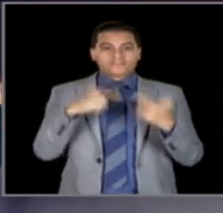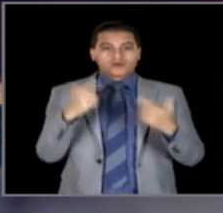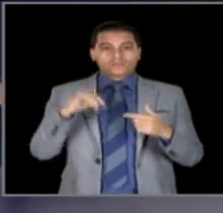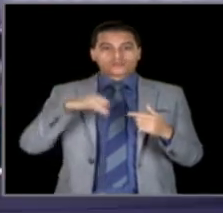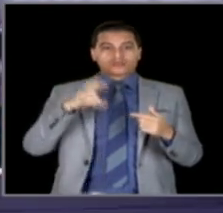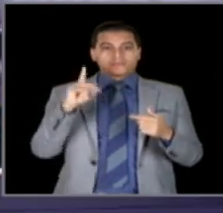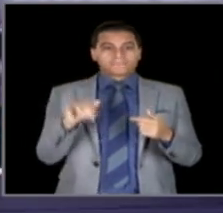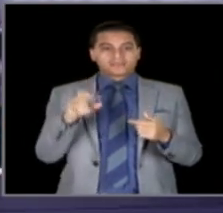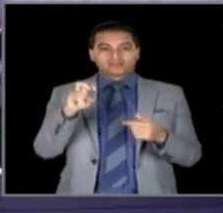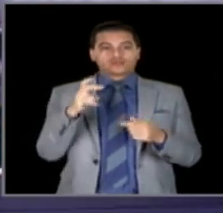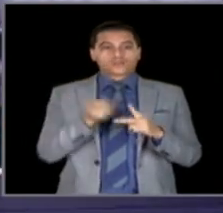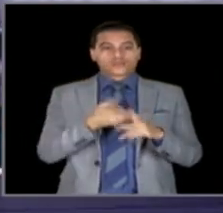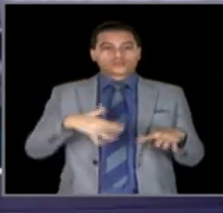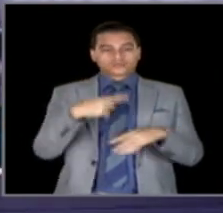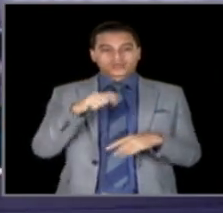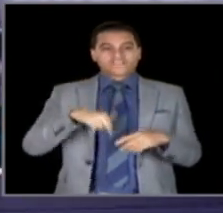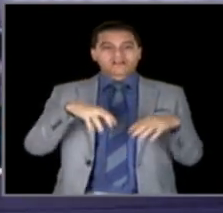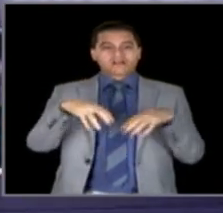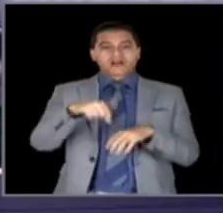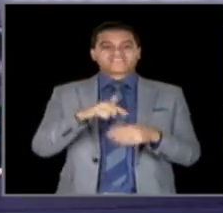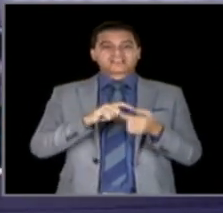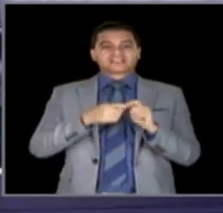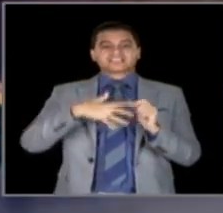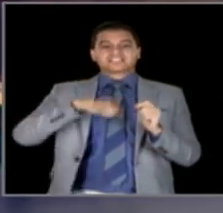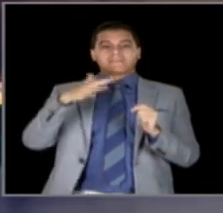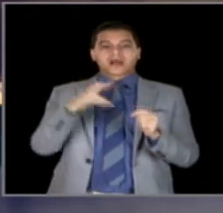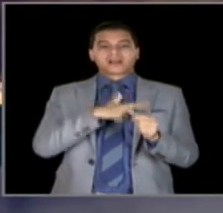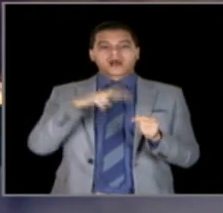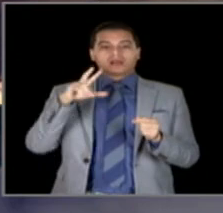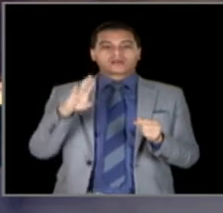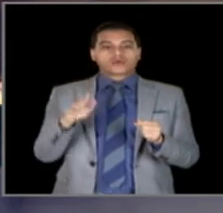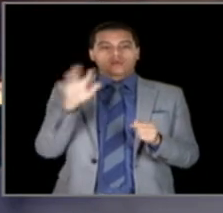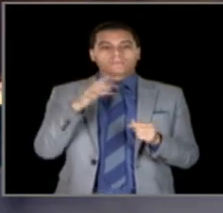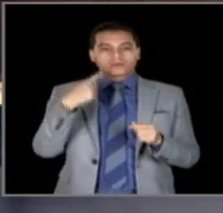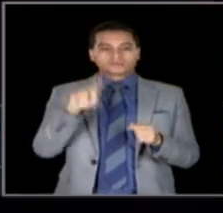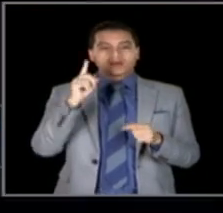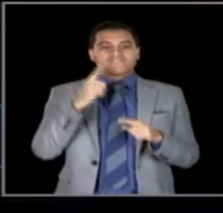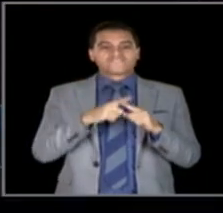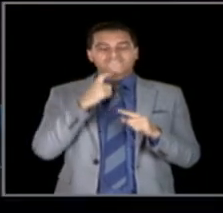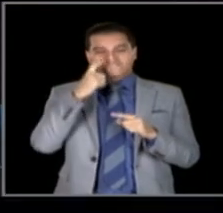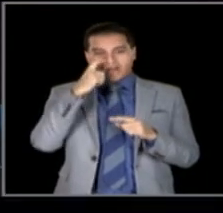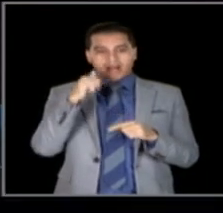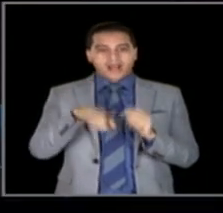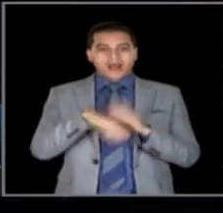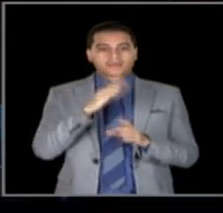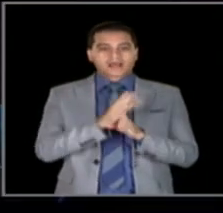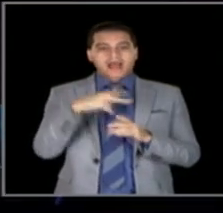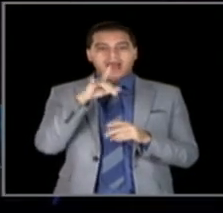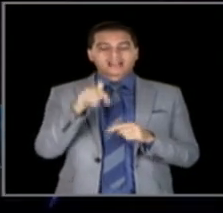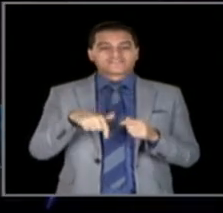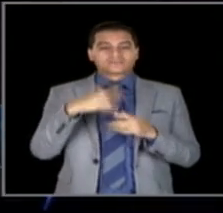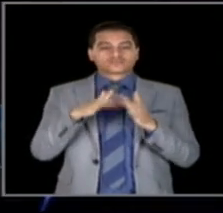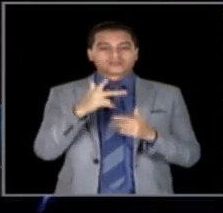موزمبيق؟ جمهوري. صح. في أي قارة تقع سلسلة جبال الكارباوت؟ أوروبا. صح. فنان معاصر قام بدور علي